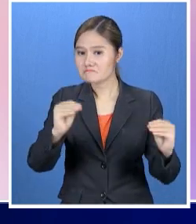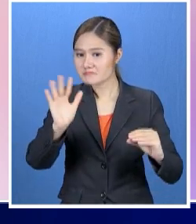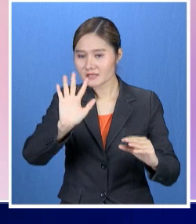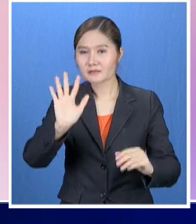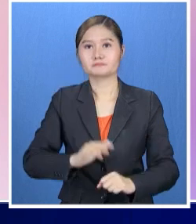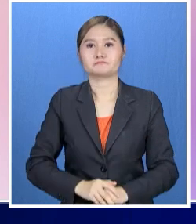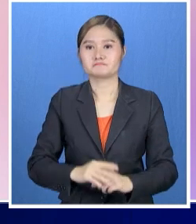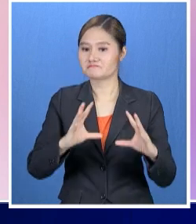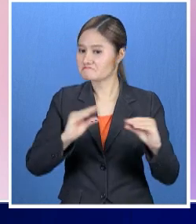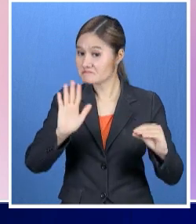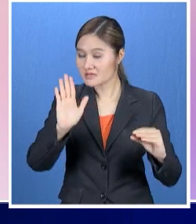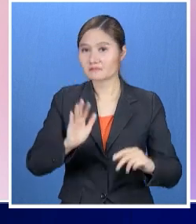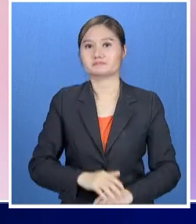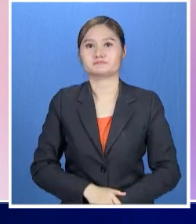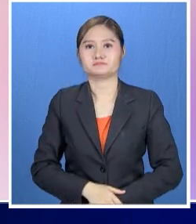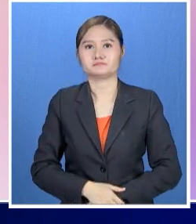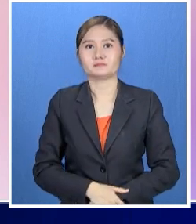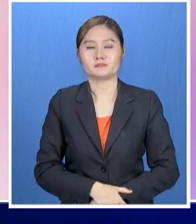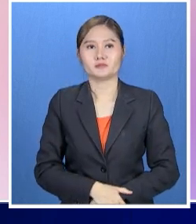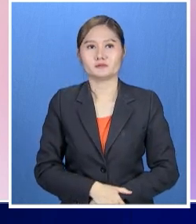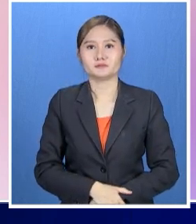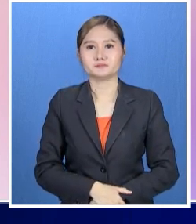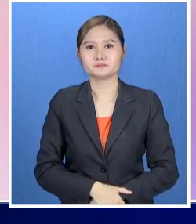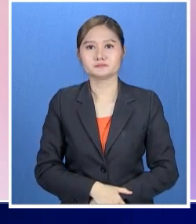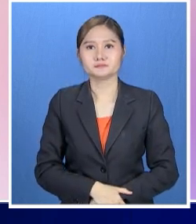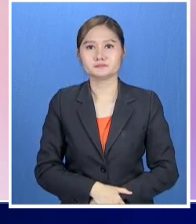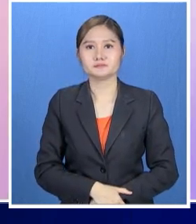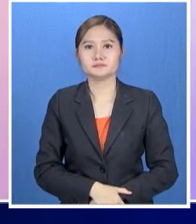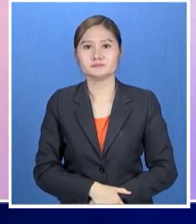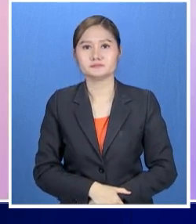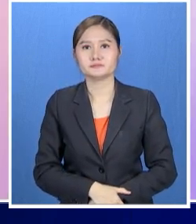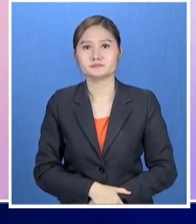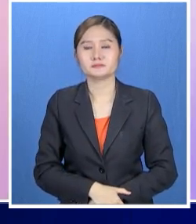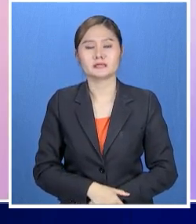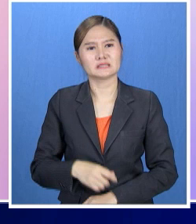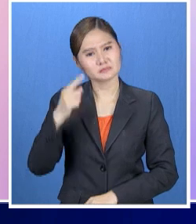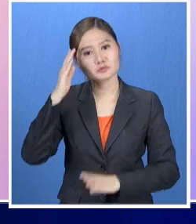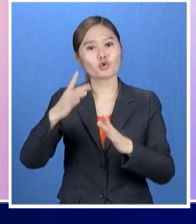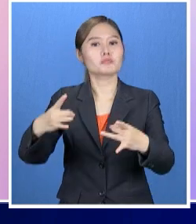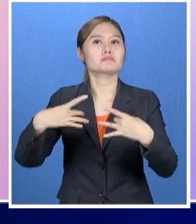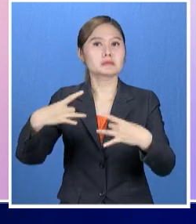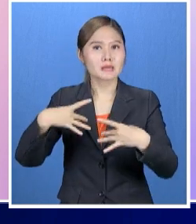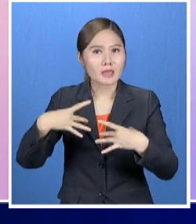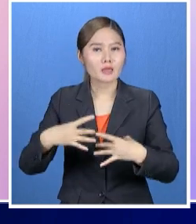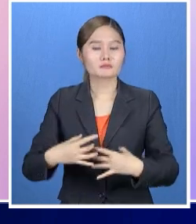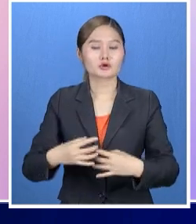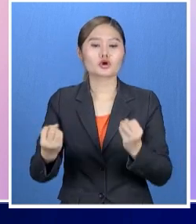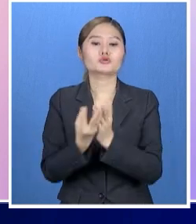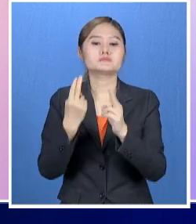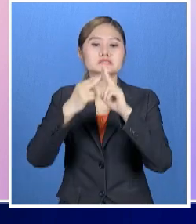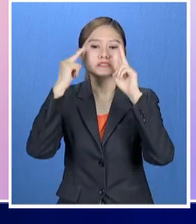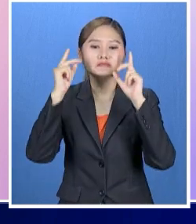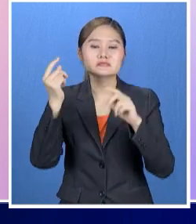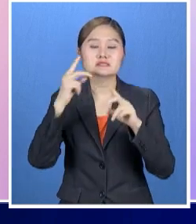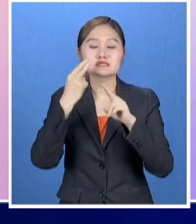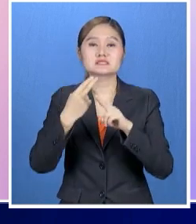ะมันไม่เงียบอีกต่อไปแล้วครับท่านก็บอกว่านี่อาจจะเป็นการกลั่นแกล้งทำให้เสียหายรว